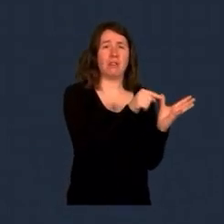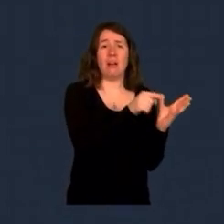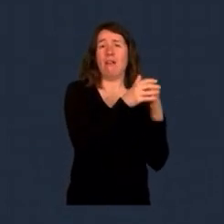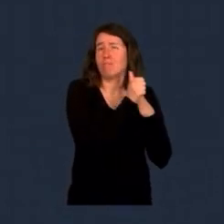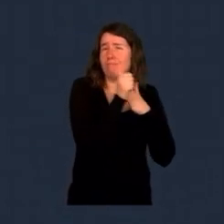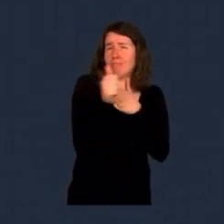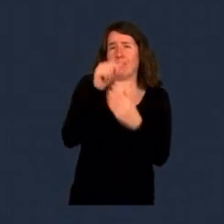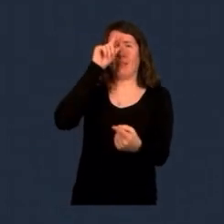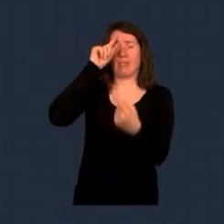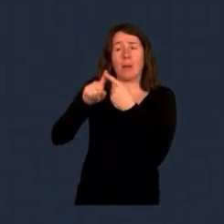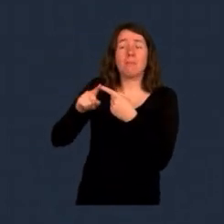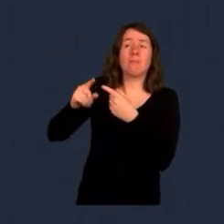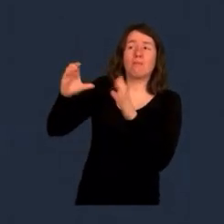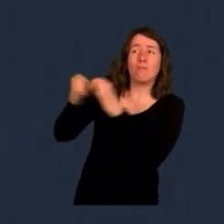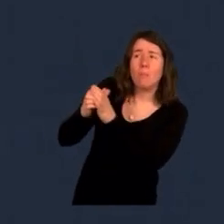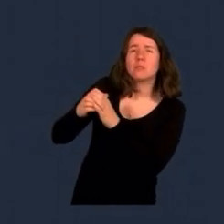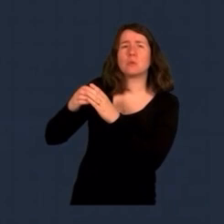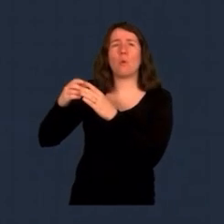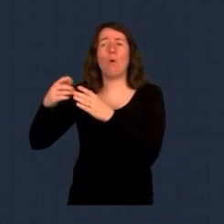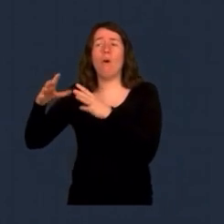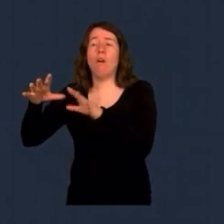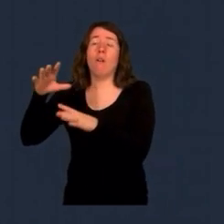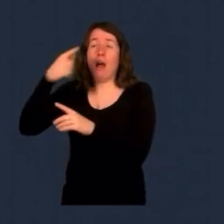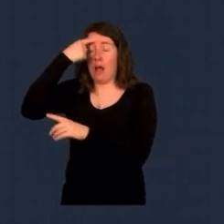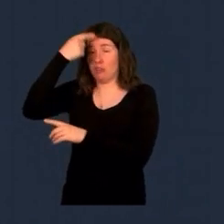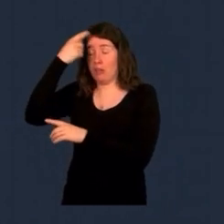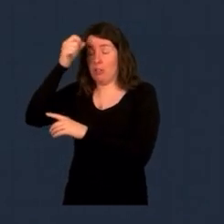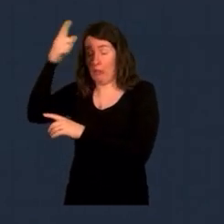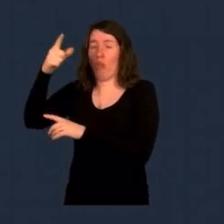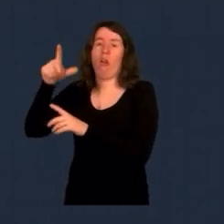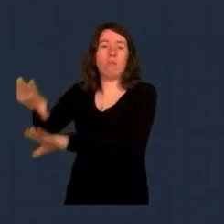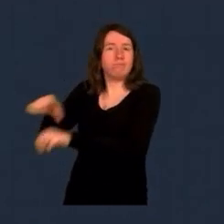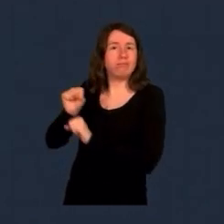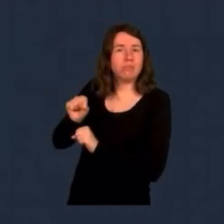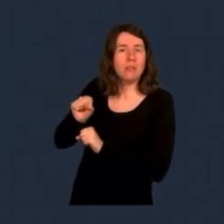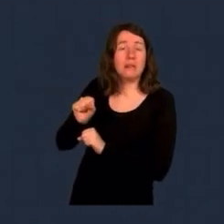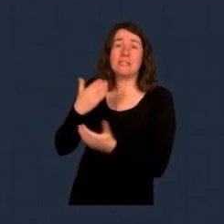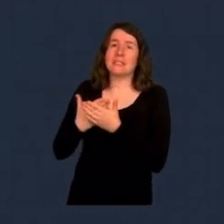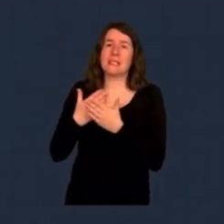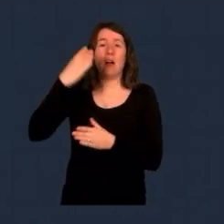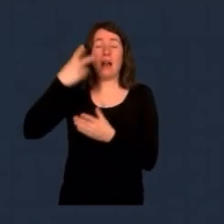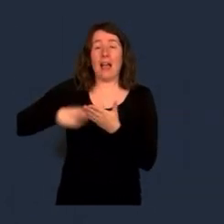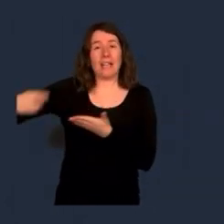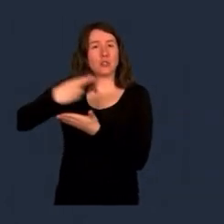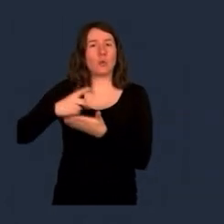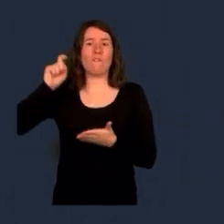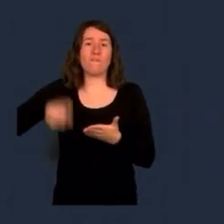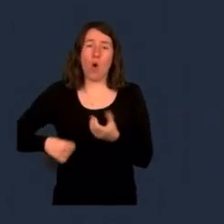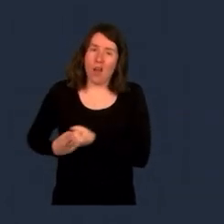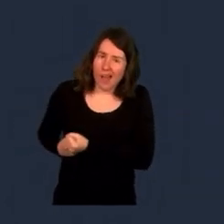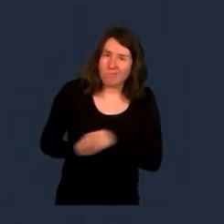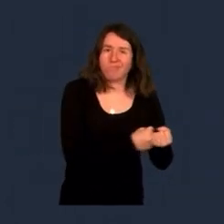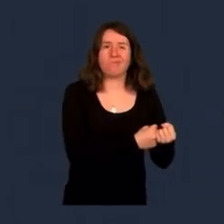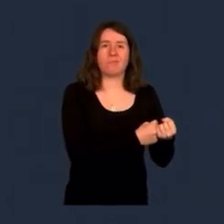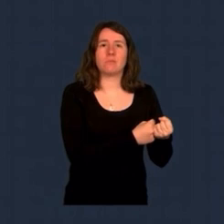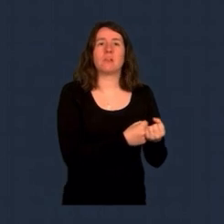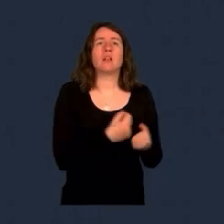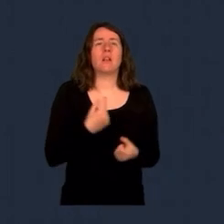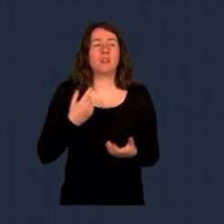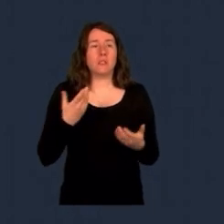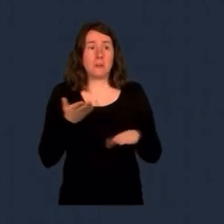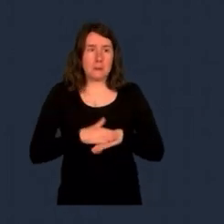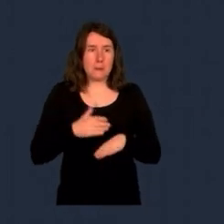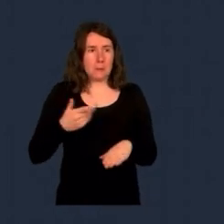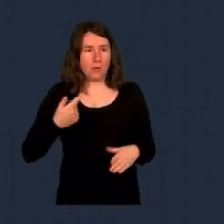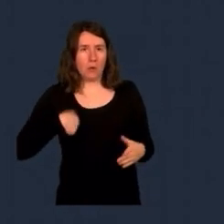de recrutement de nos ingénieurs. Et à ce titre, elles doivent être fermement soutenues par la région. Or, aujourd'hui, nous assistons à une